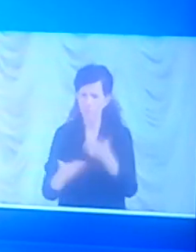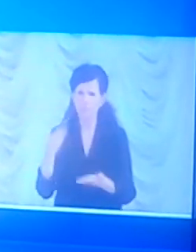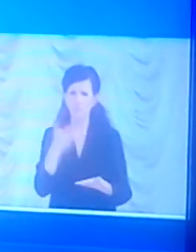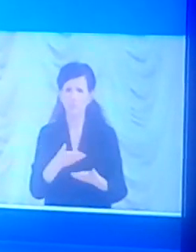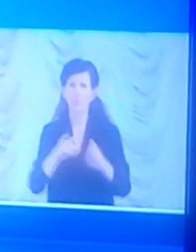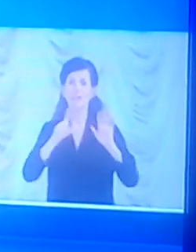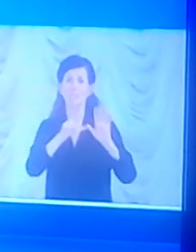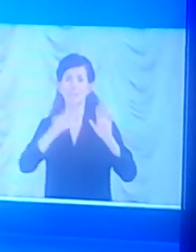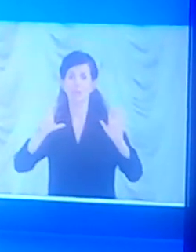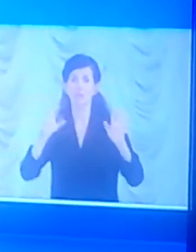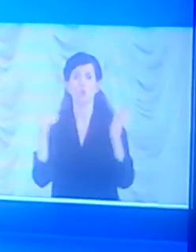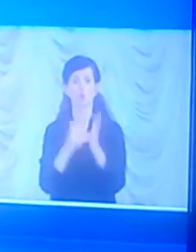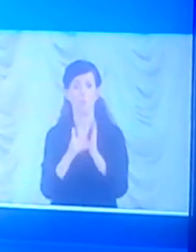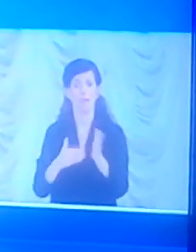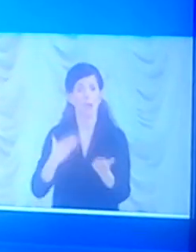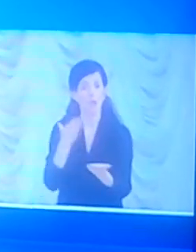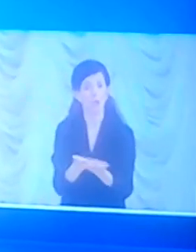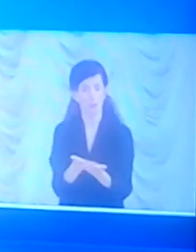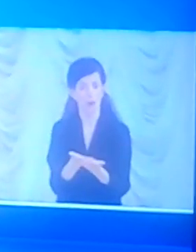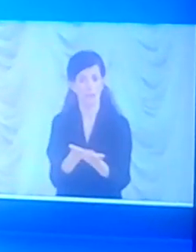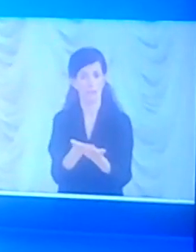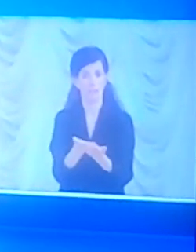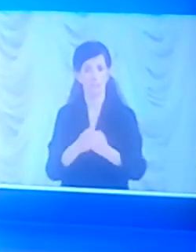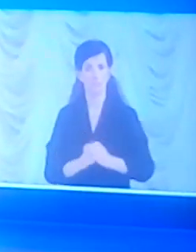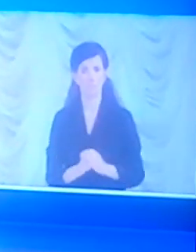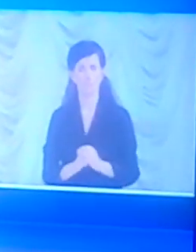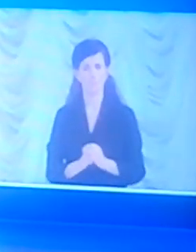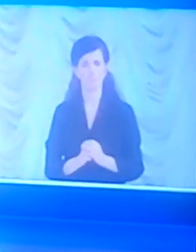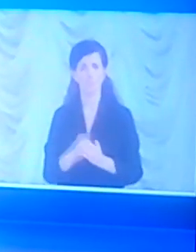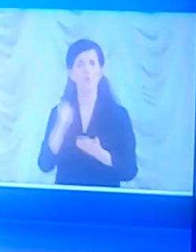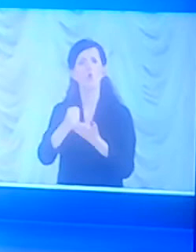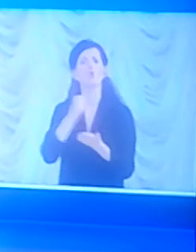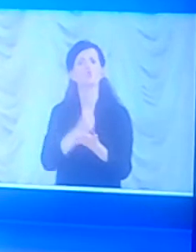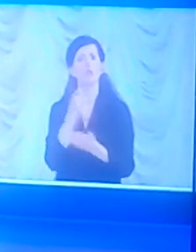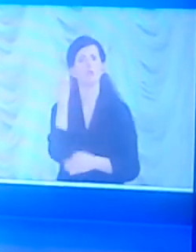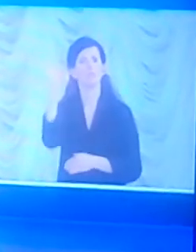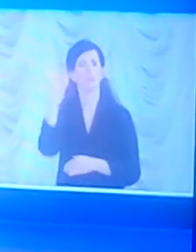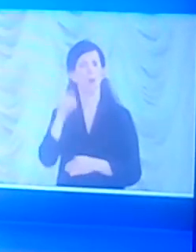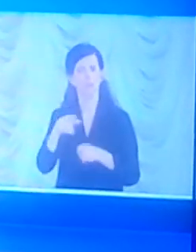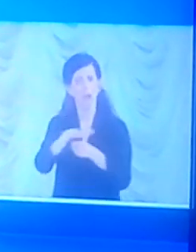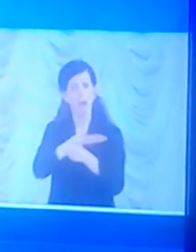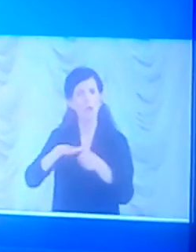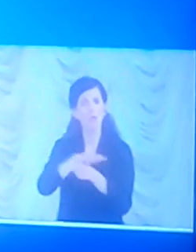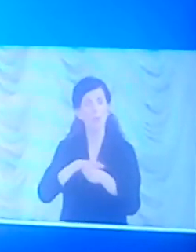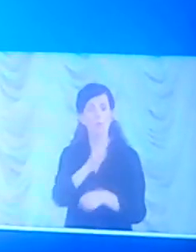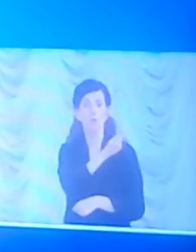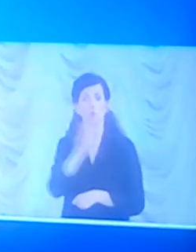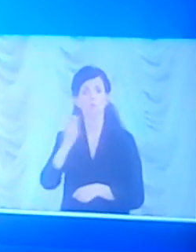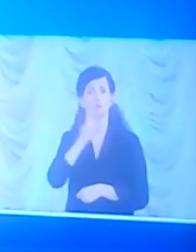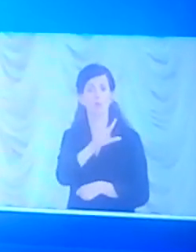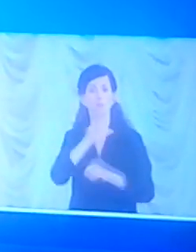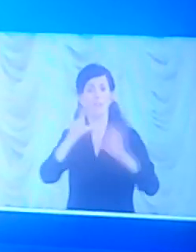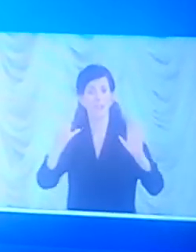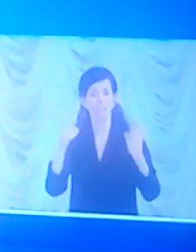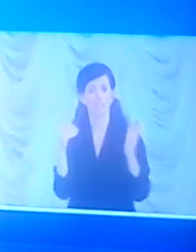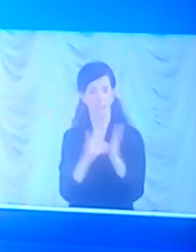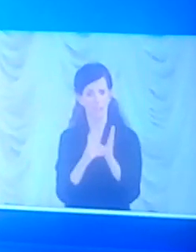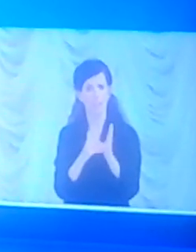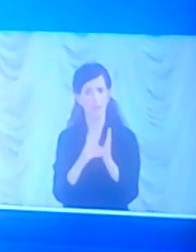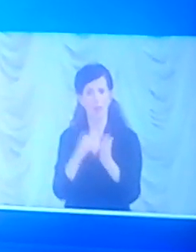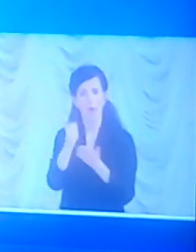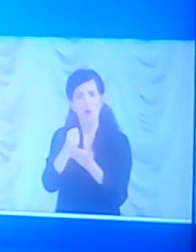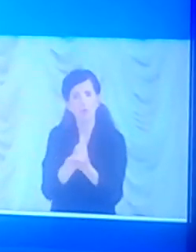babysitting, 78.000 domande. Per quanto riguarda i congedi straordinari per le famiglie, 237.000